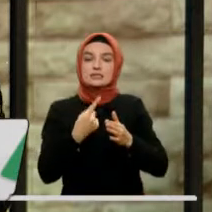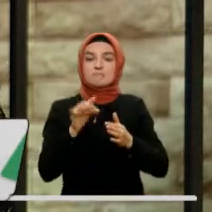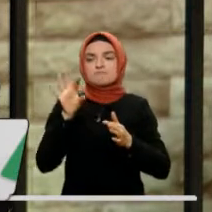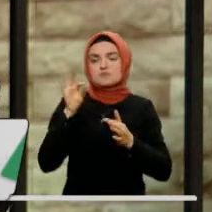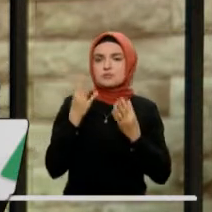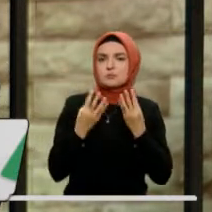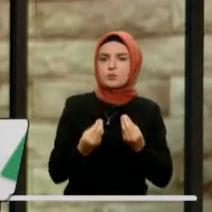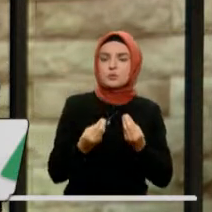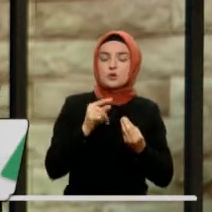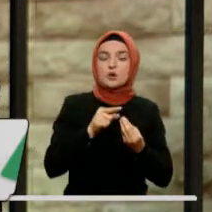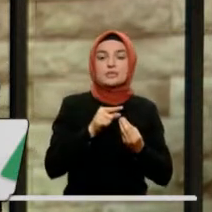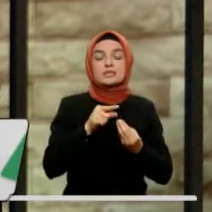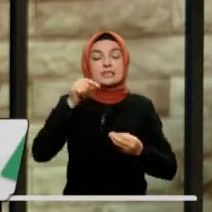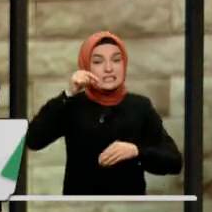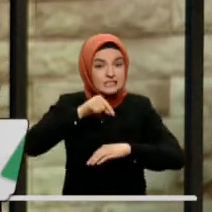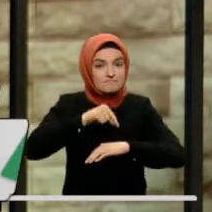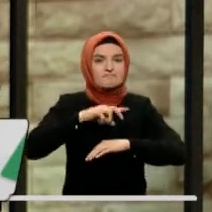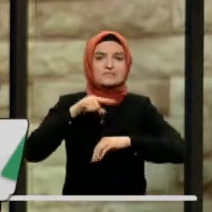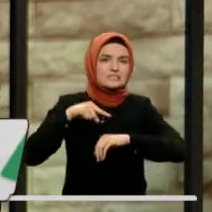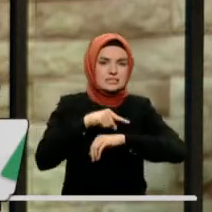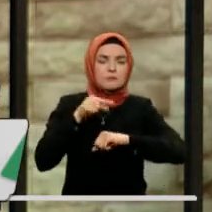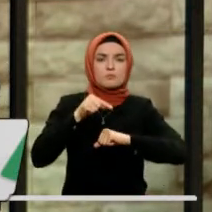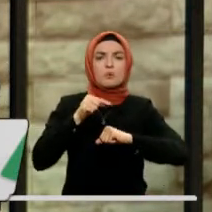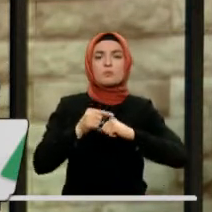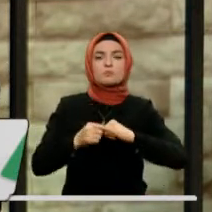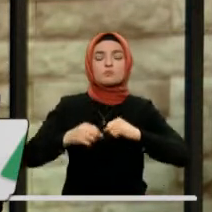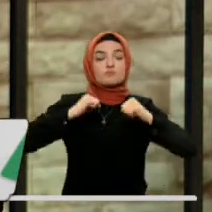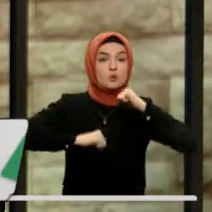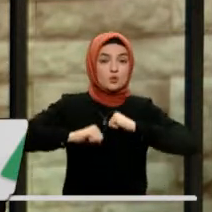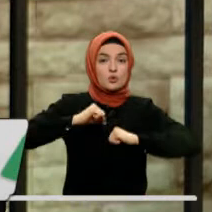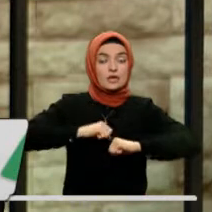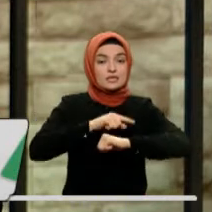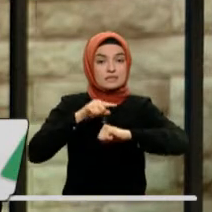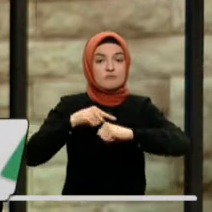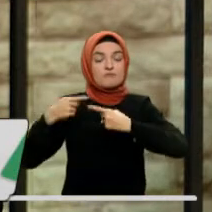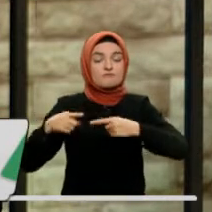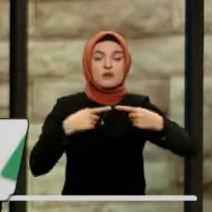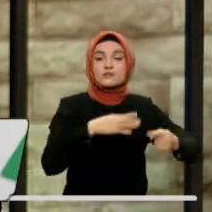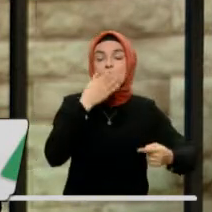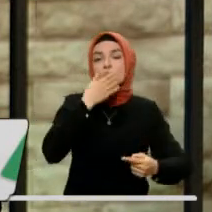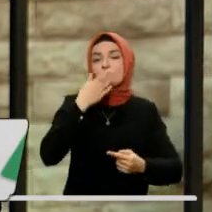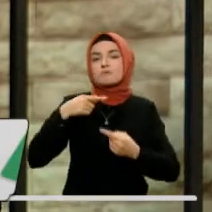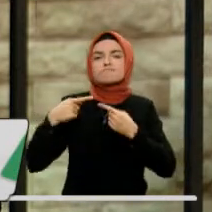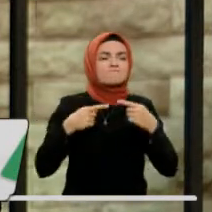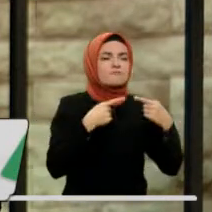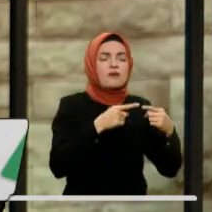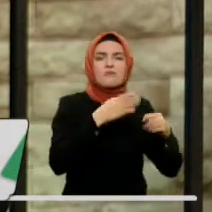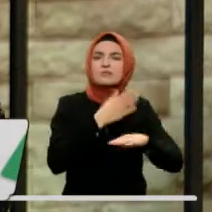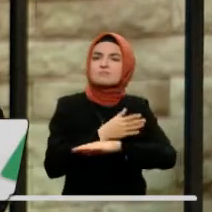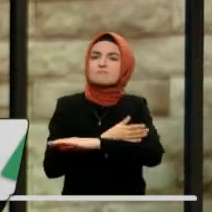artık uluslararası bir yapıya girdi evlilikler. Üniversite döneminde farklı okullarda, farklı şehirlerde yaşayan